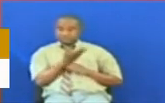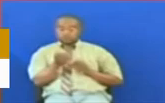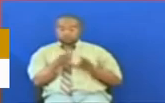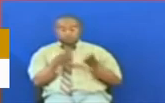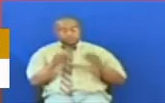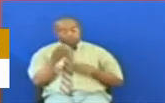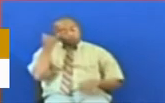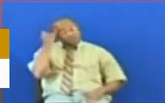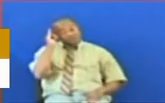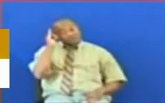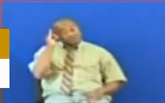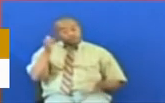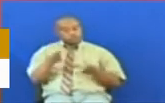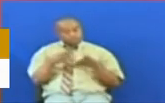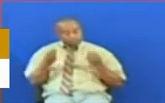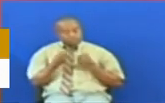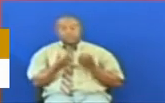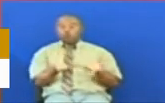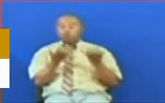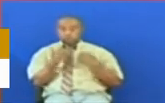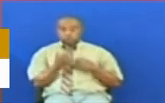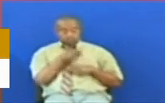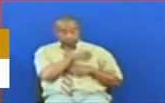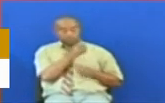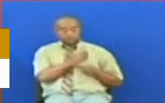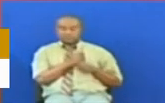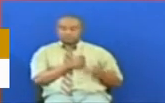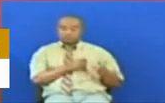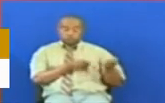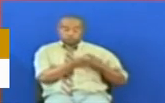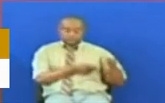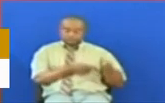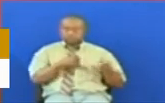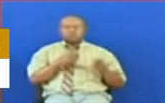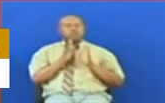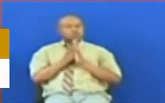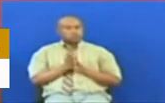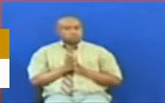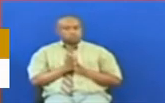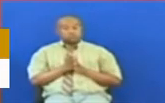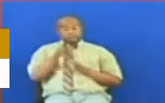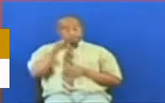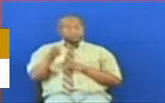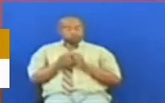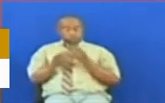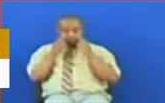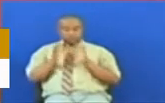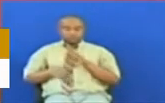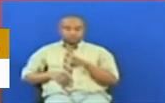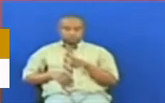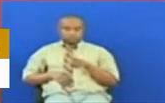na energy ambayo wale watendaji wetu wanayo. Naomba mheshimiwa waziri aliangalie hili kwa ujumla,